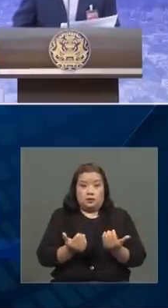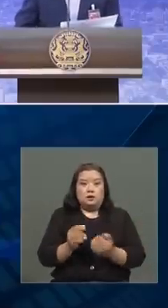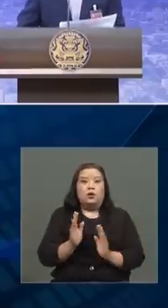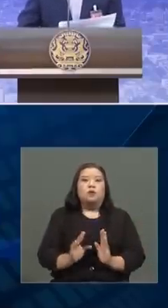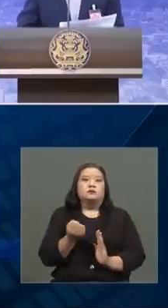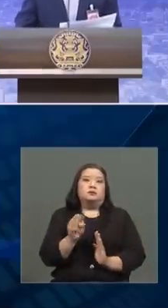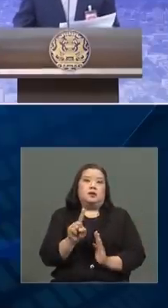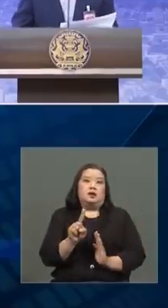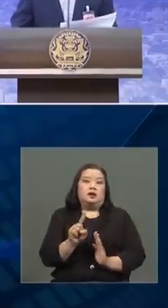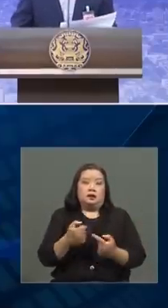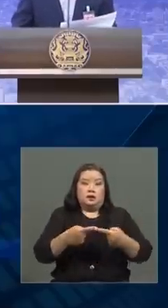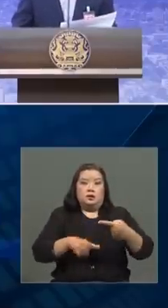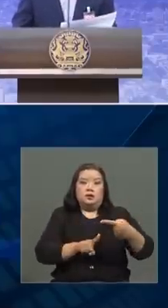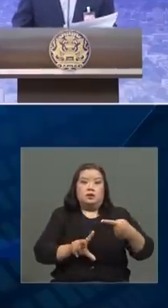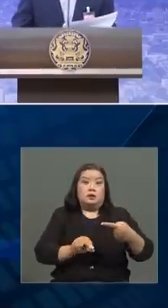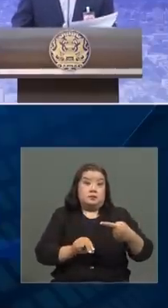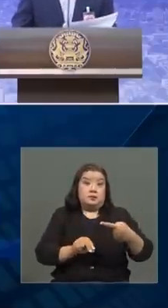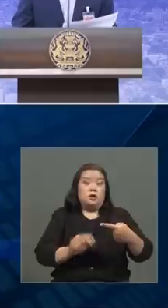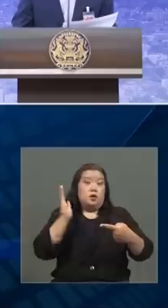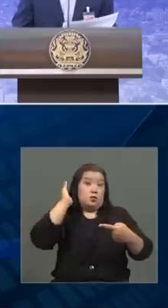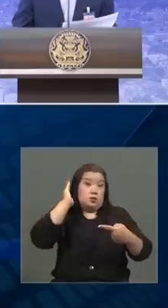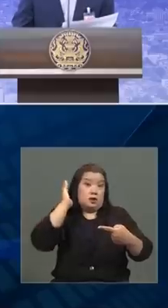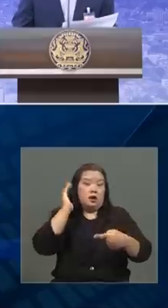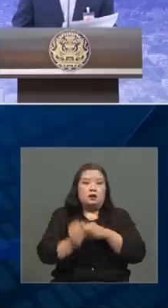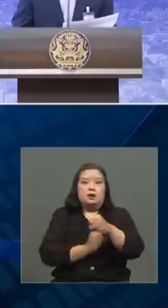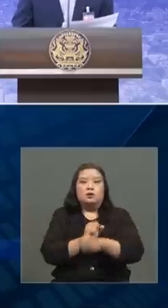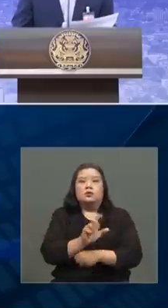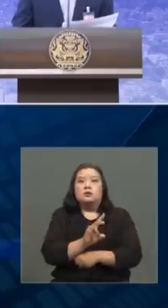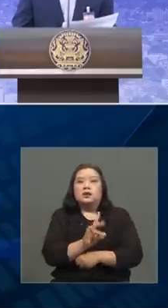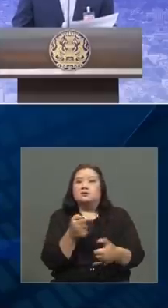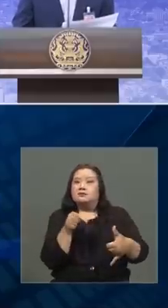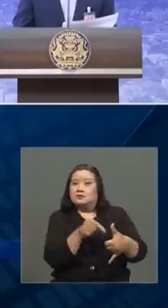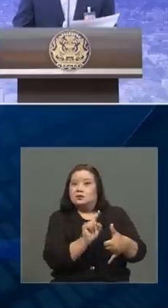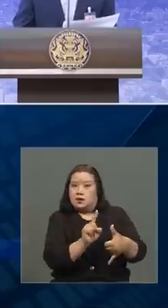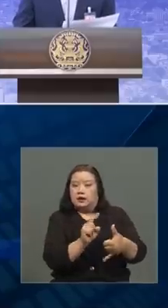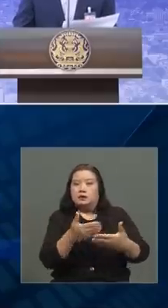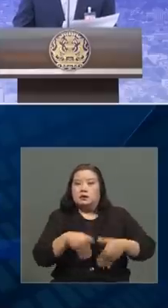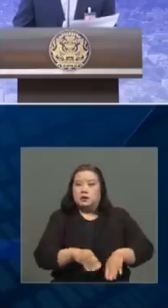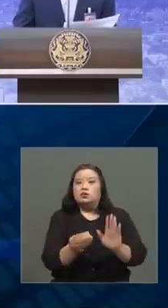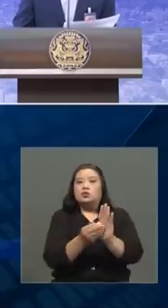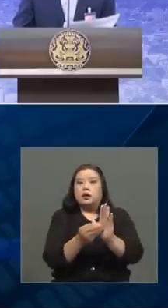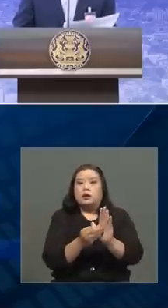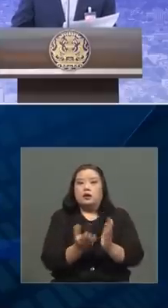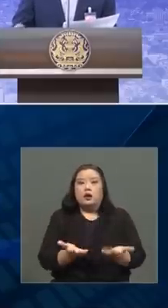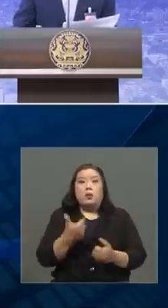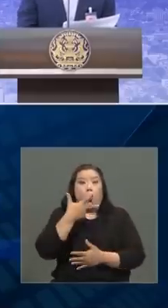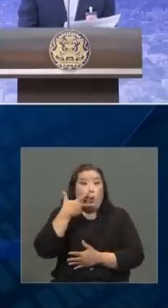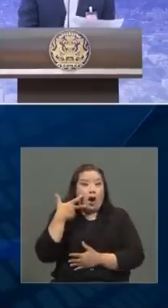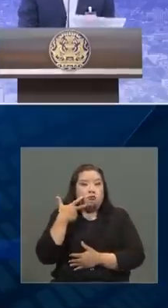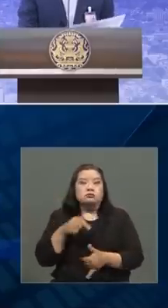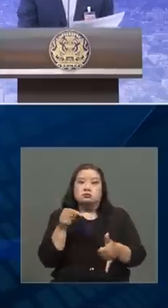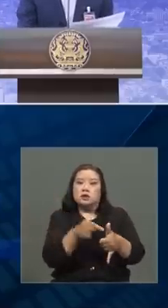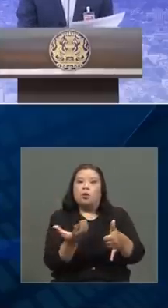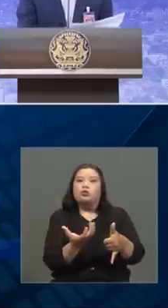รายที่ 130เป็นชายไทยอายุ 27ปีอยู่กรุงเทพฯมีเบาหวานและโรคอ้วนนะครับ